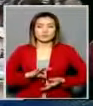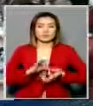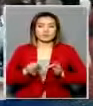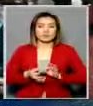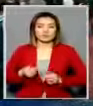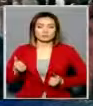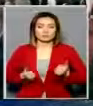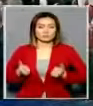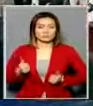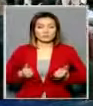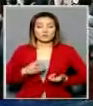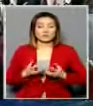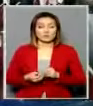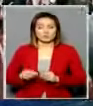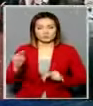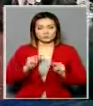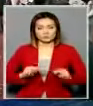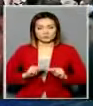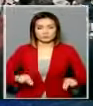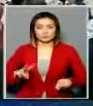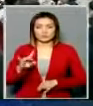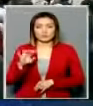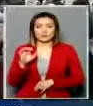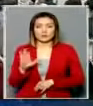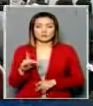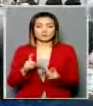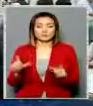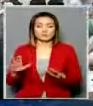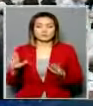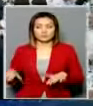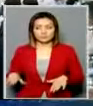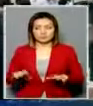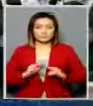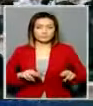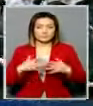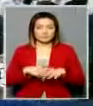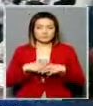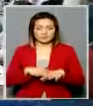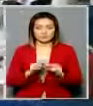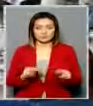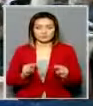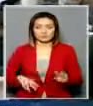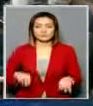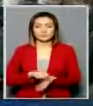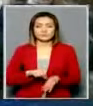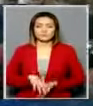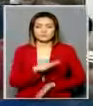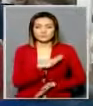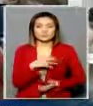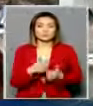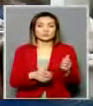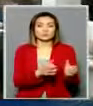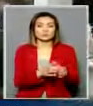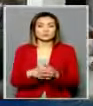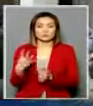Олимпиадаға республика бойынша жалпы білім беру ұйымдары мен Назарбаев зияткерлік мектептерінің математика пәні мұғалімдері қатысты. Әр топта